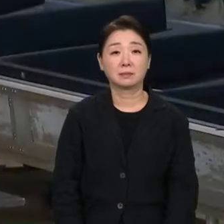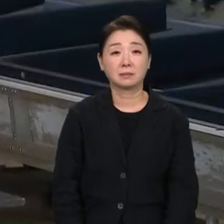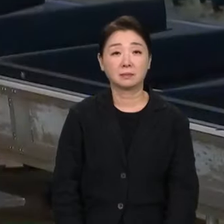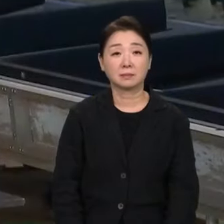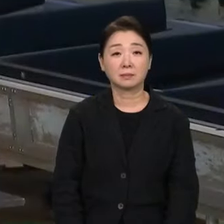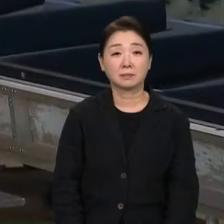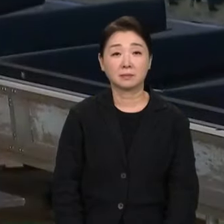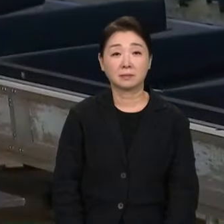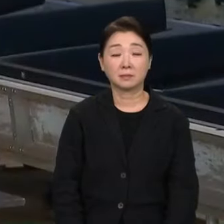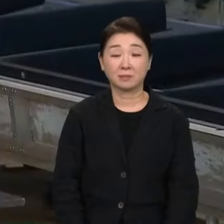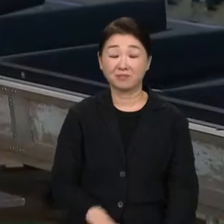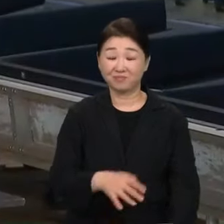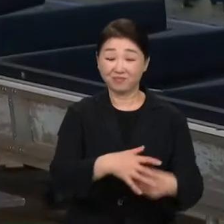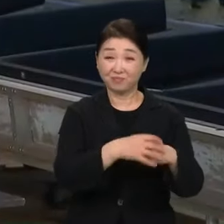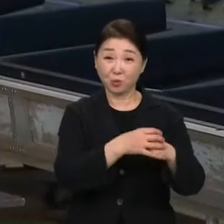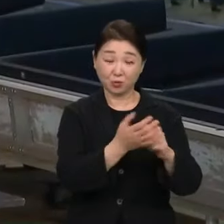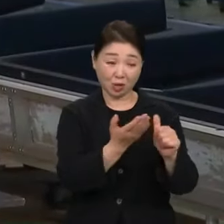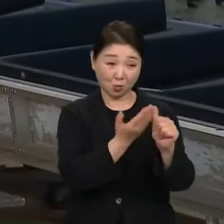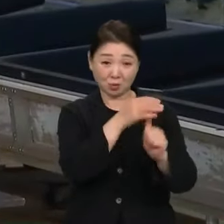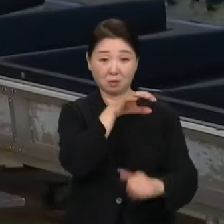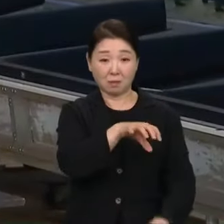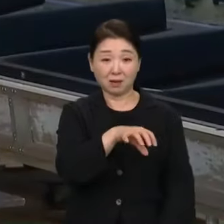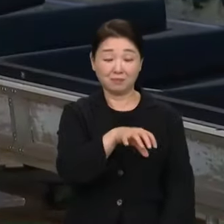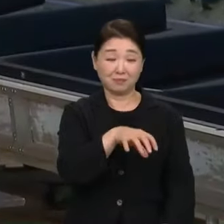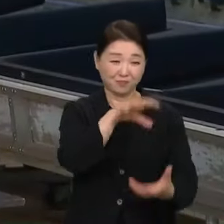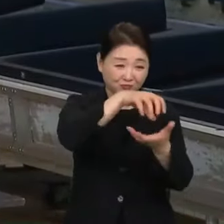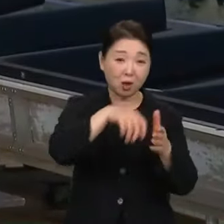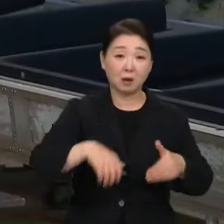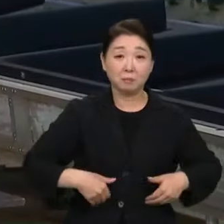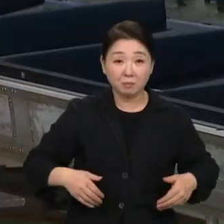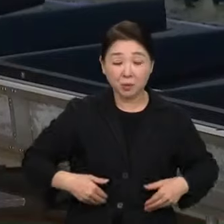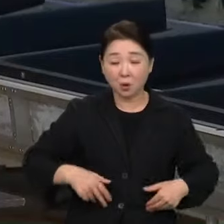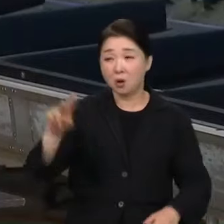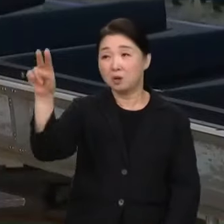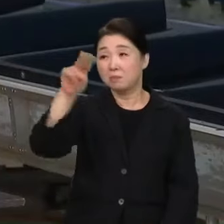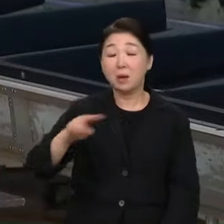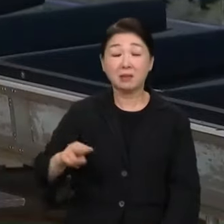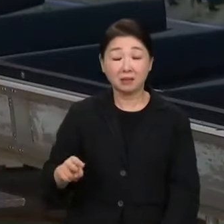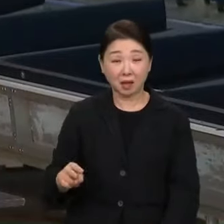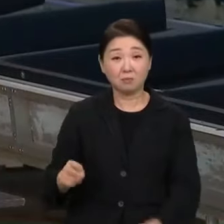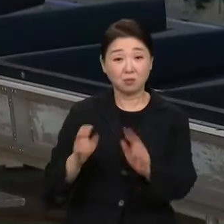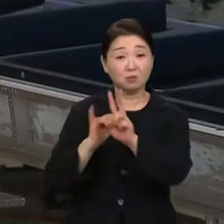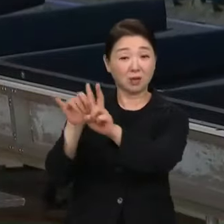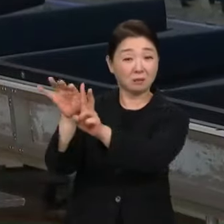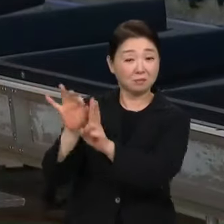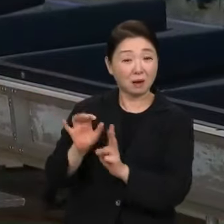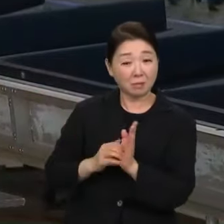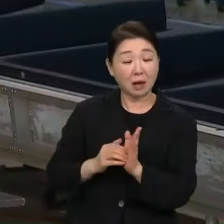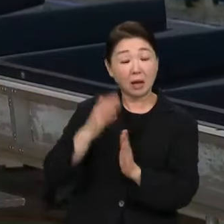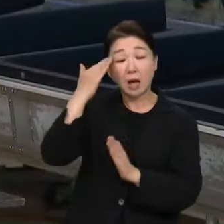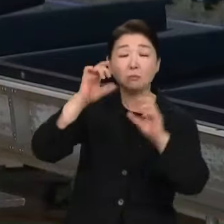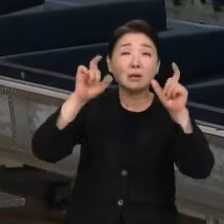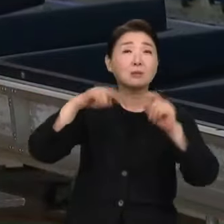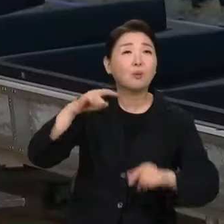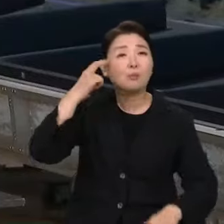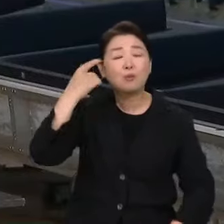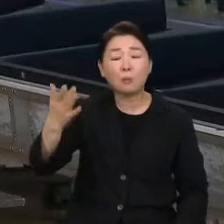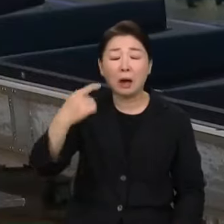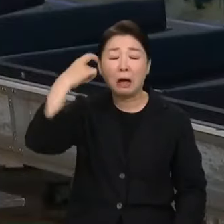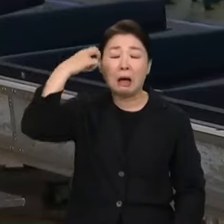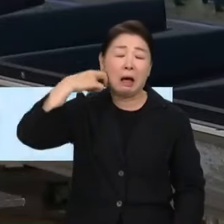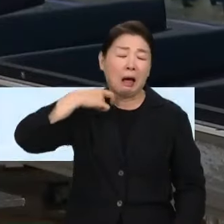네, 이 농장은 수확철을 맞아서 베트남 출신 계절 노동자 두 명을 채용했습니다. 한국 날씨 어떤지 물어봤더니 체감 온도가